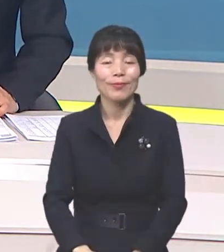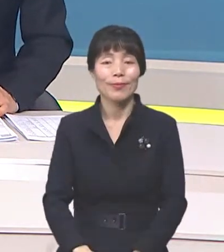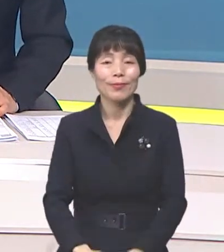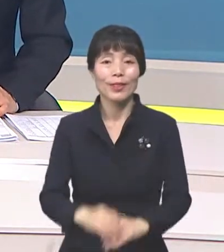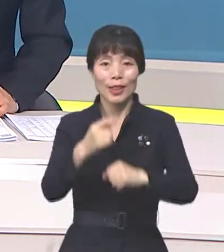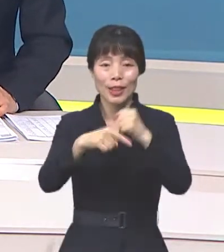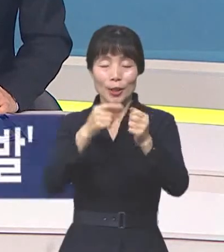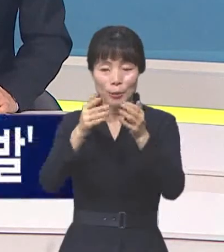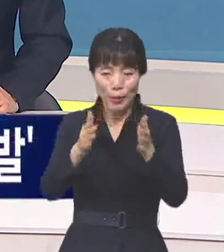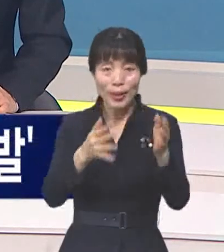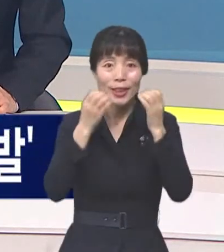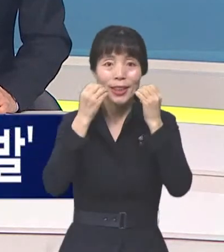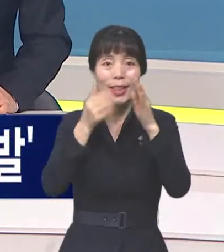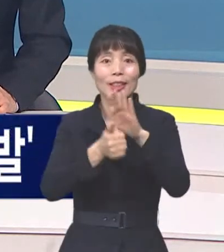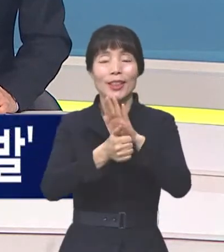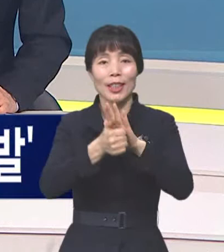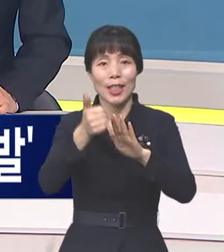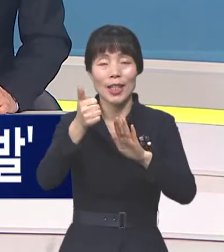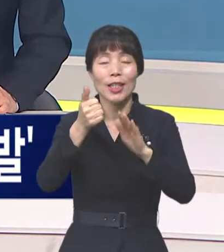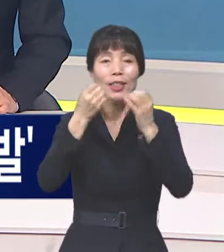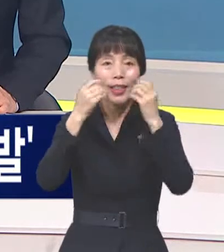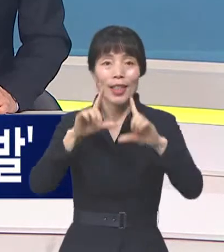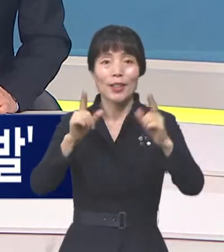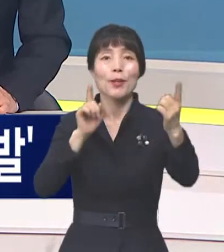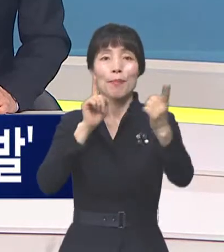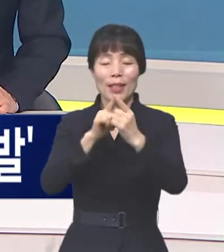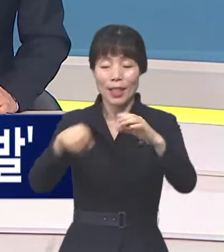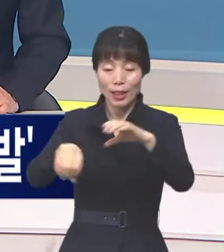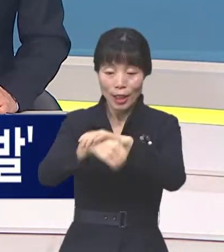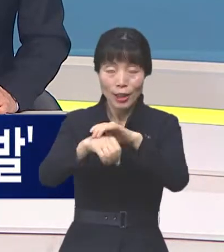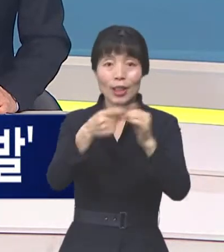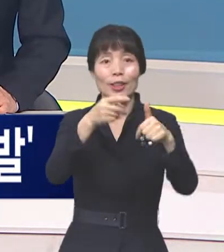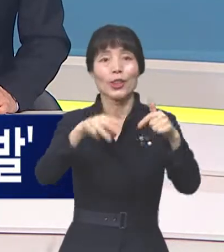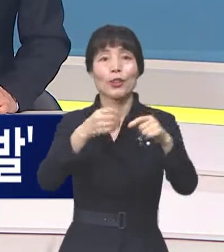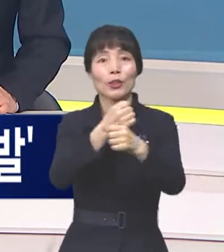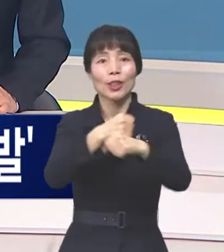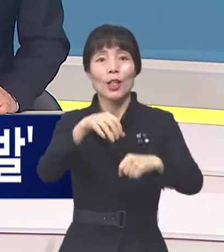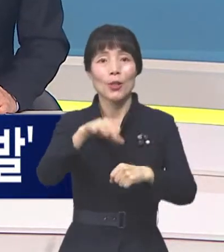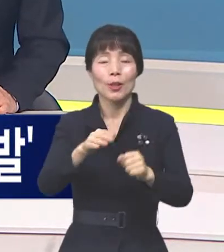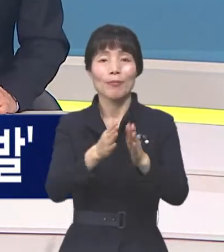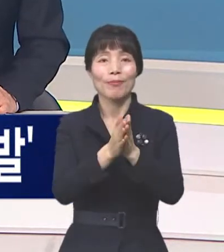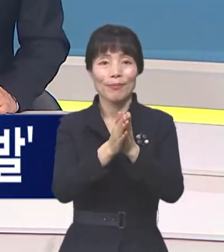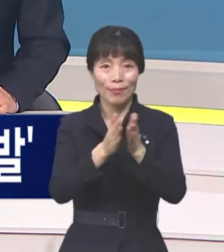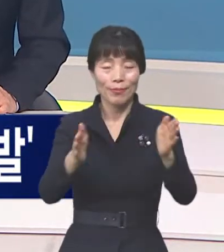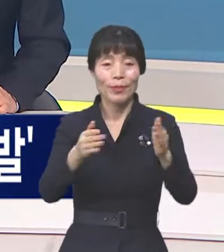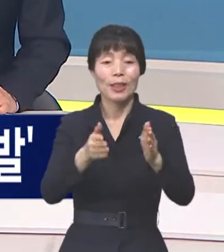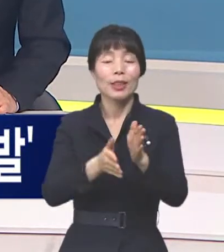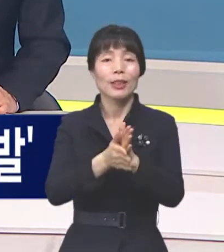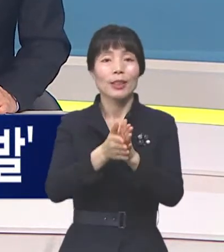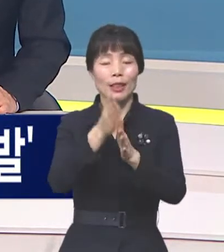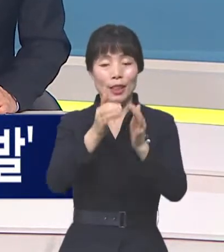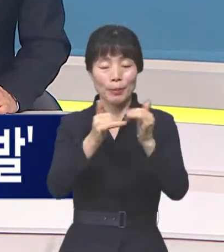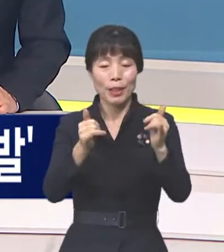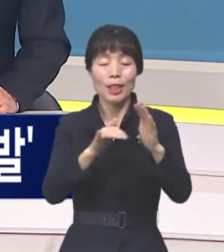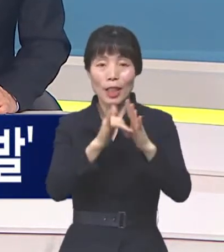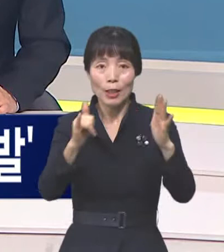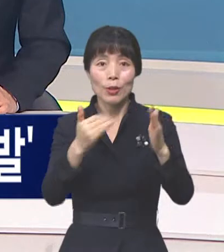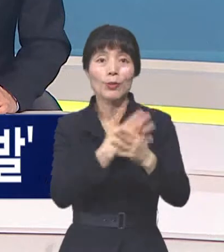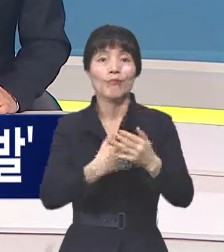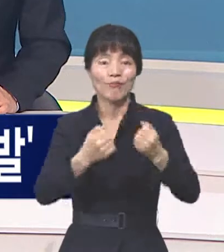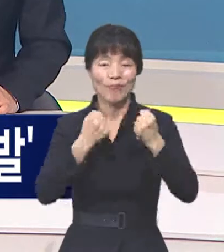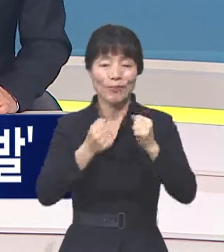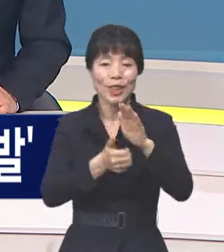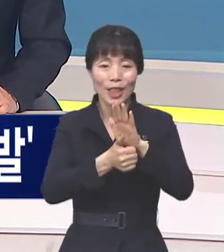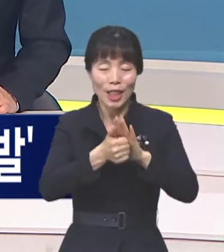묵은해를 보내고 희망찬 새해를 맞이하는 타종 행사가 인천 애뜰에서 열렸습니다. 시민들은 가족의 건강과